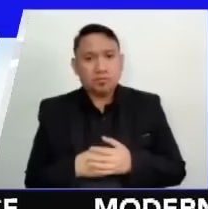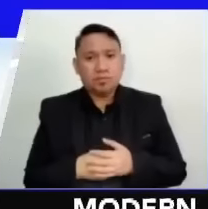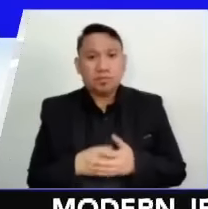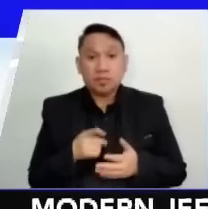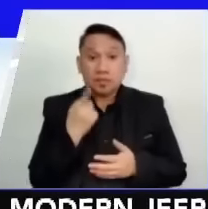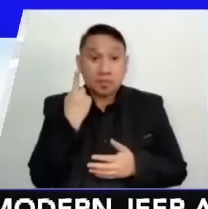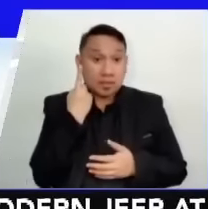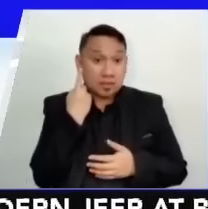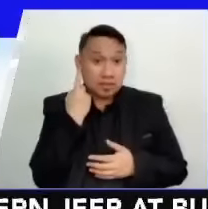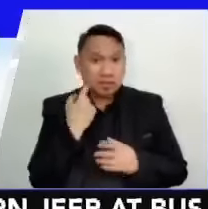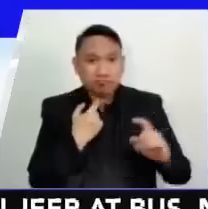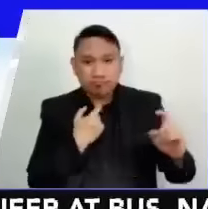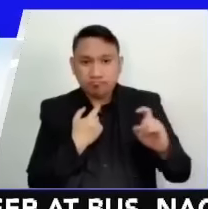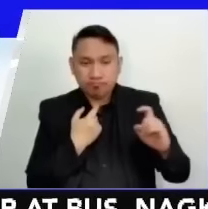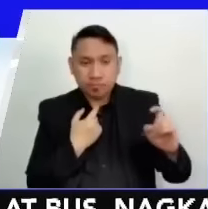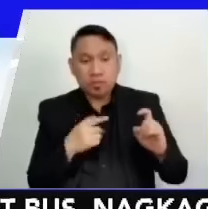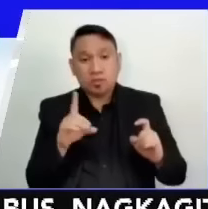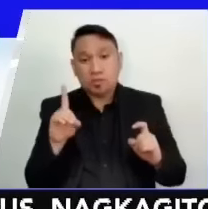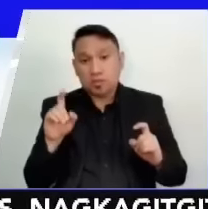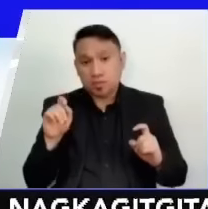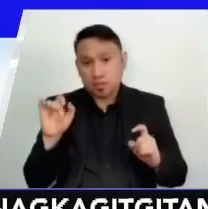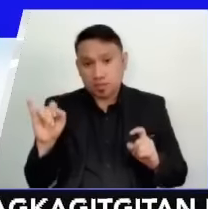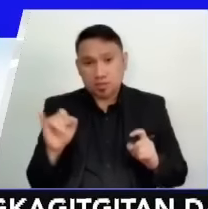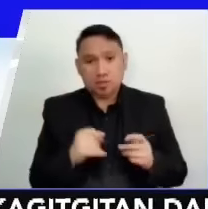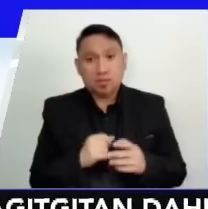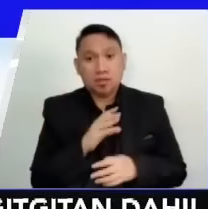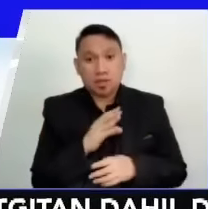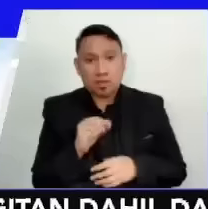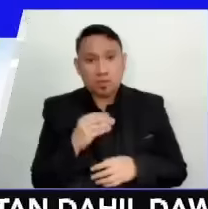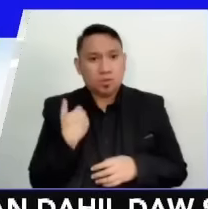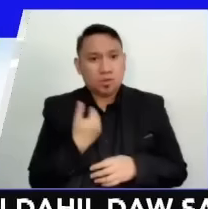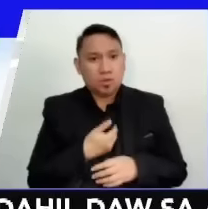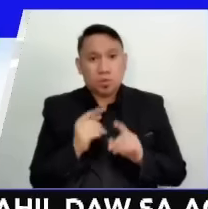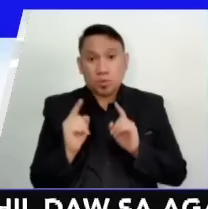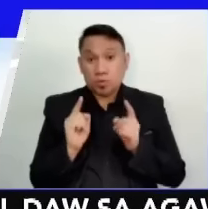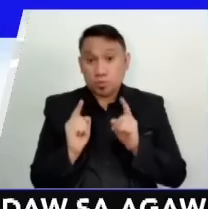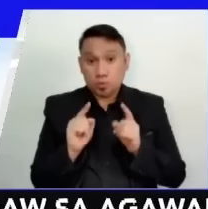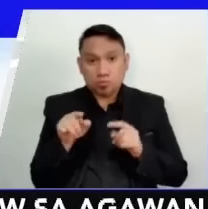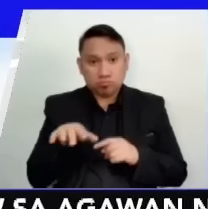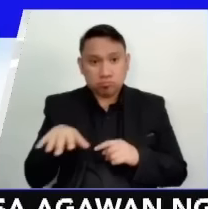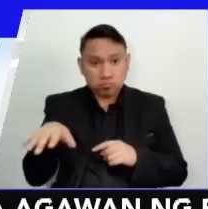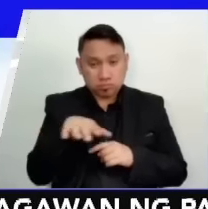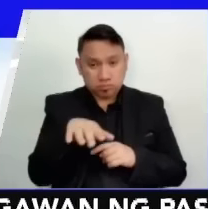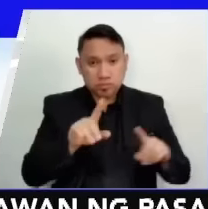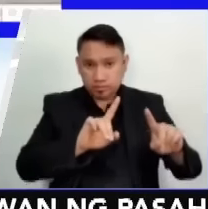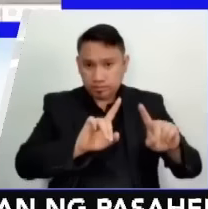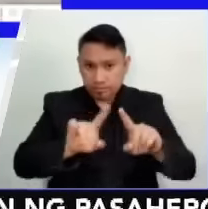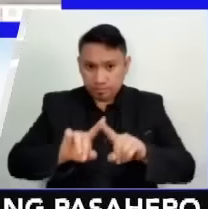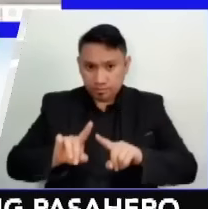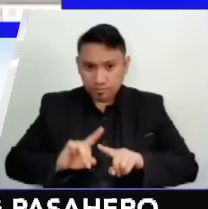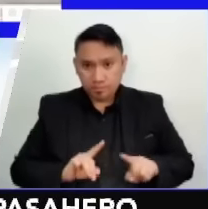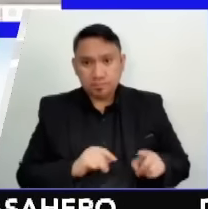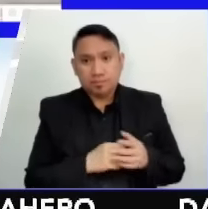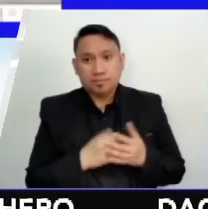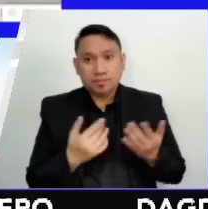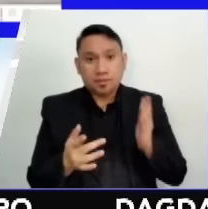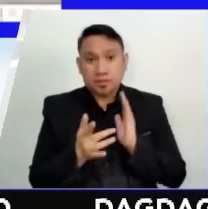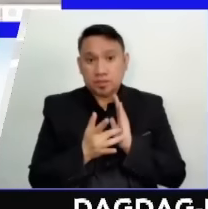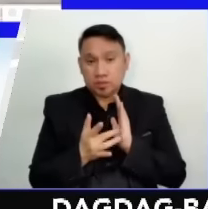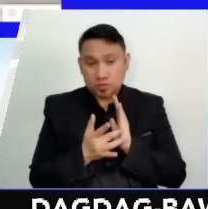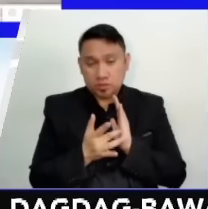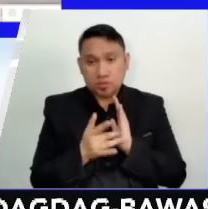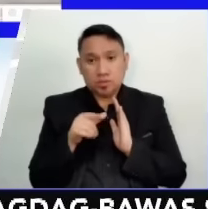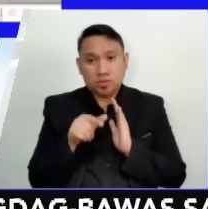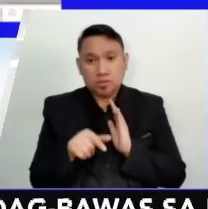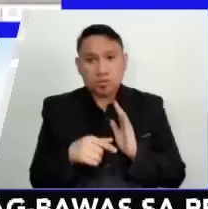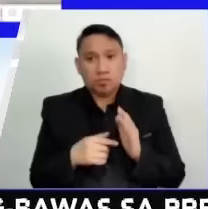yung DTI at kakausapin nila yung iba't ibang ah technology industries natin tulad